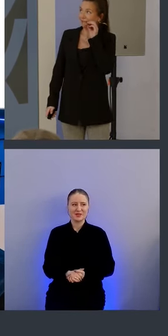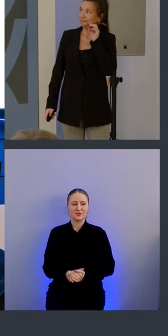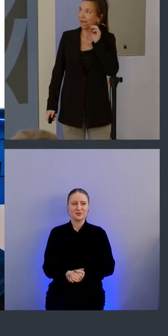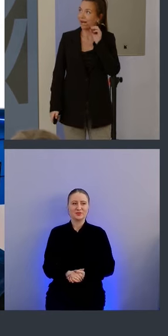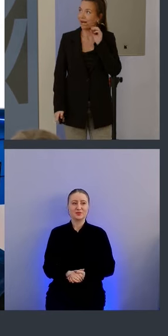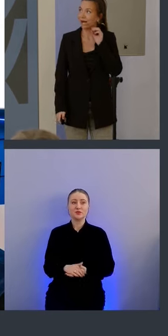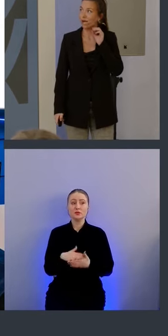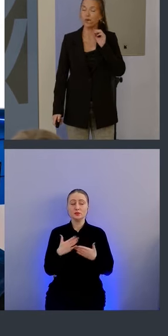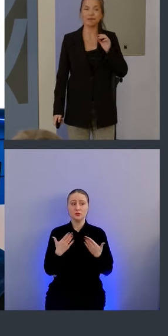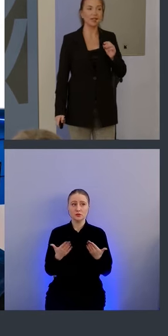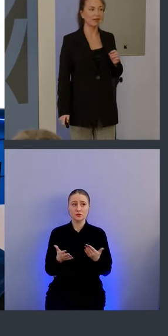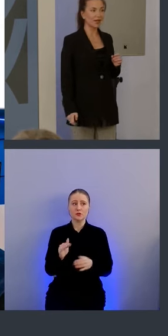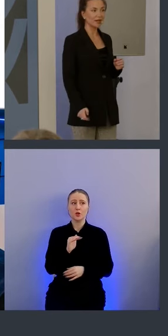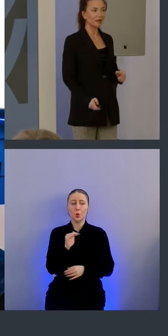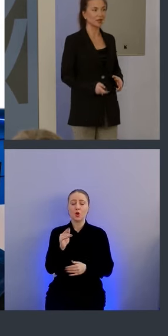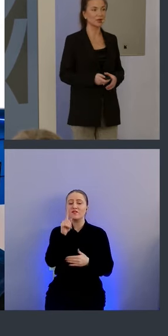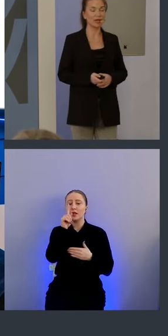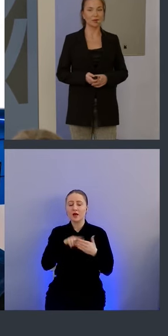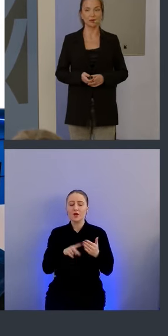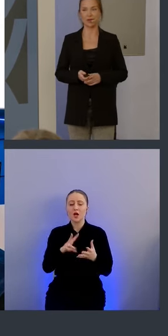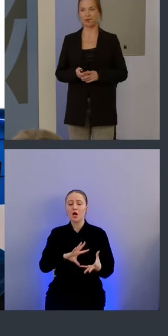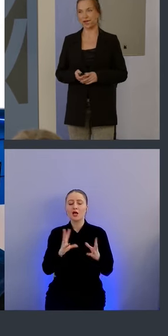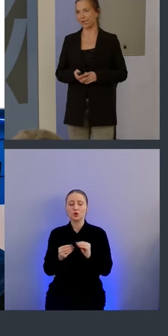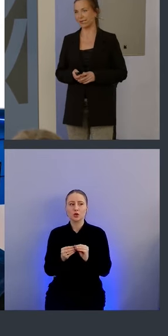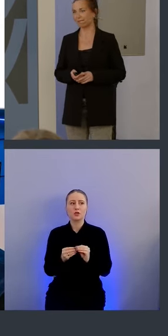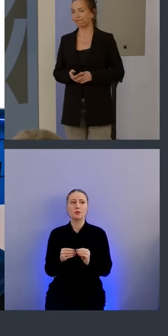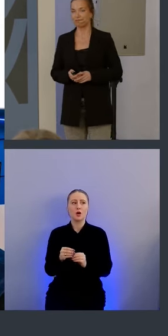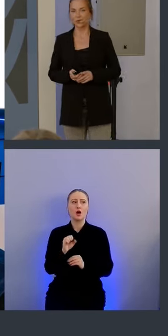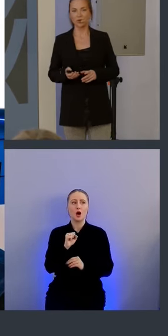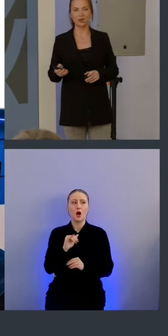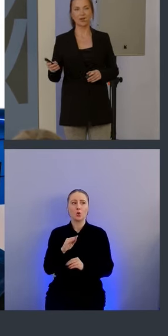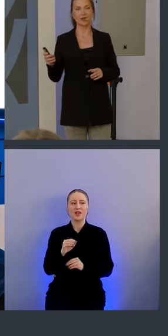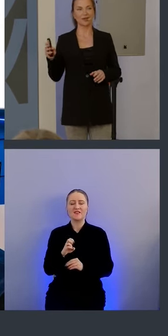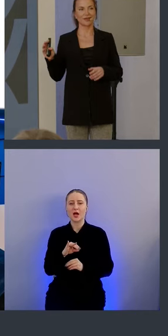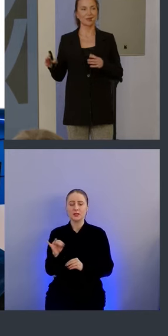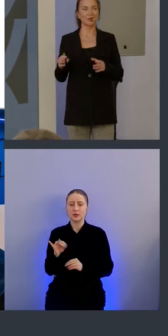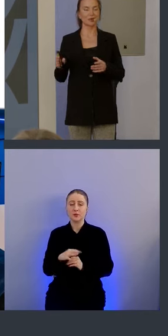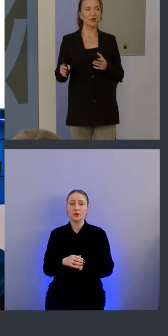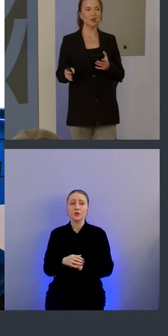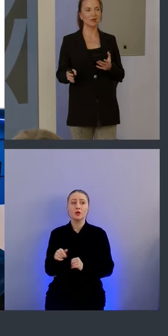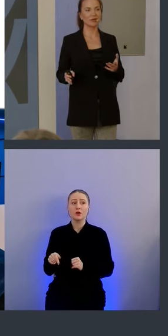Итак, уровни доверия к результатам аутентификации. Тут,